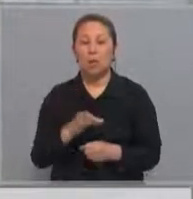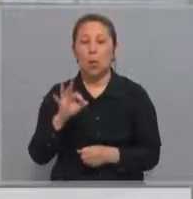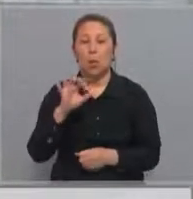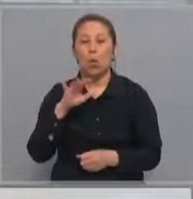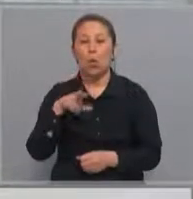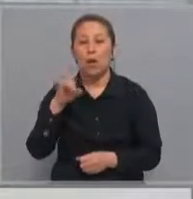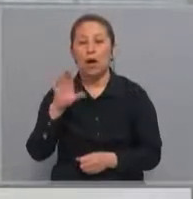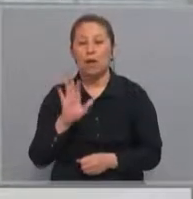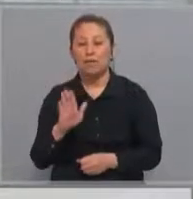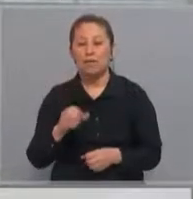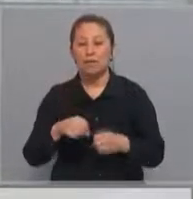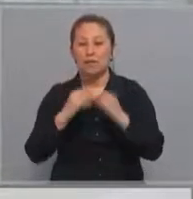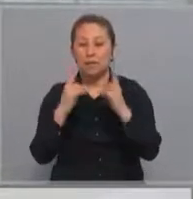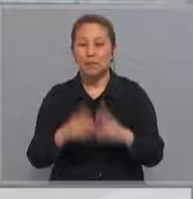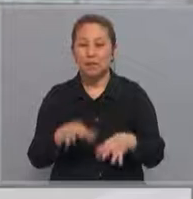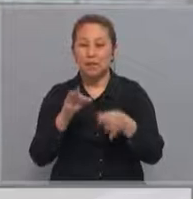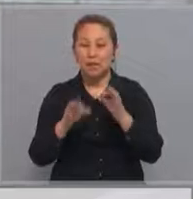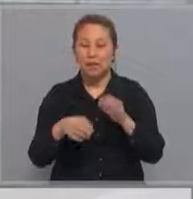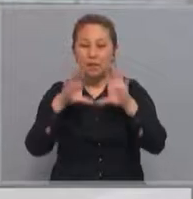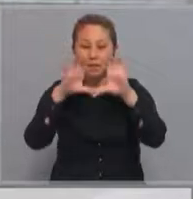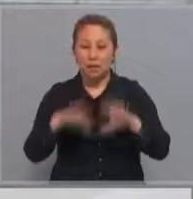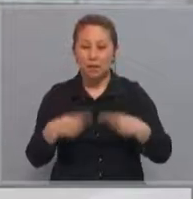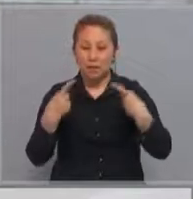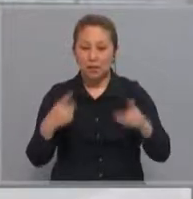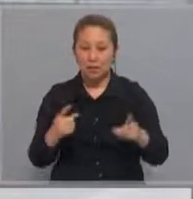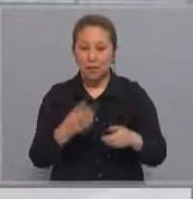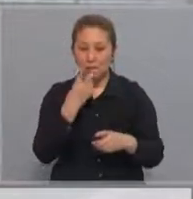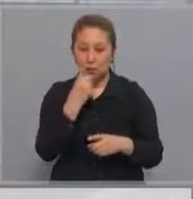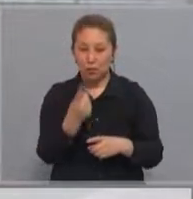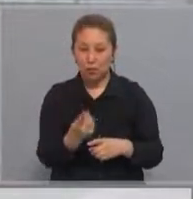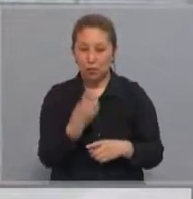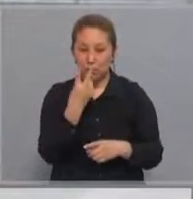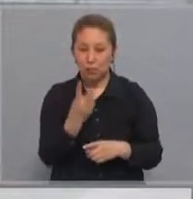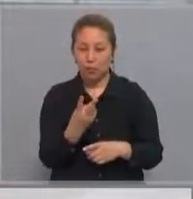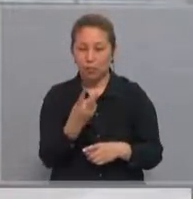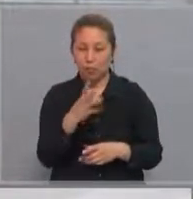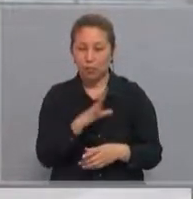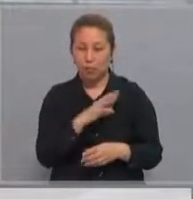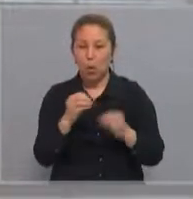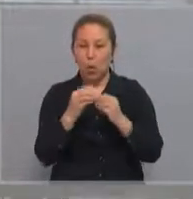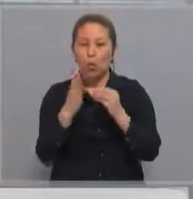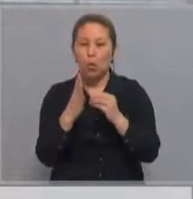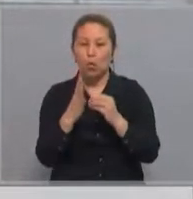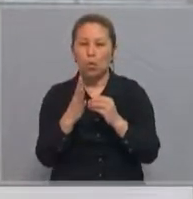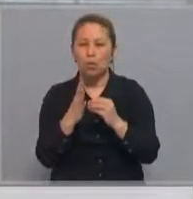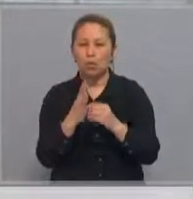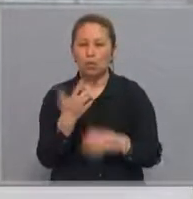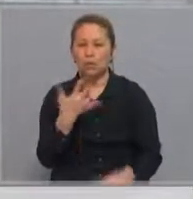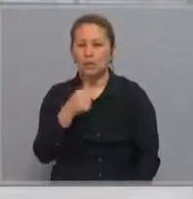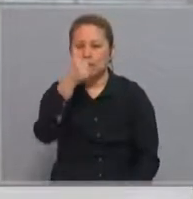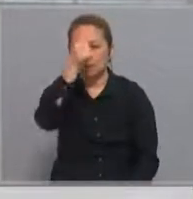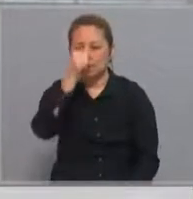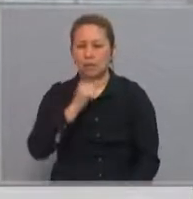деген главный специалист, который заңсыз тексерген. Заң бойынша ол жерде бір ай ғана тексеру керек, 15 ай тексерді, уже нарушение на